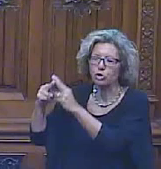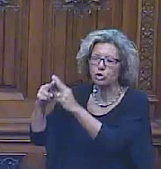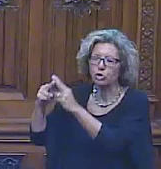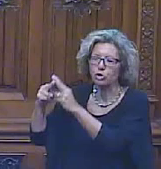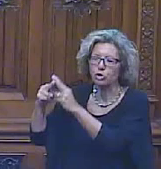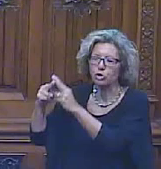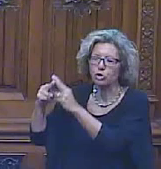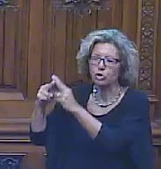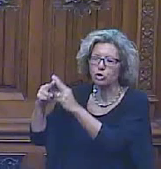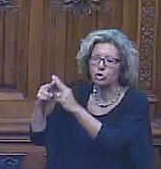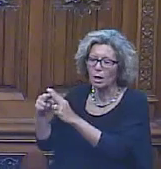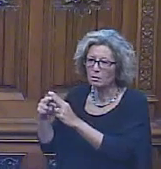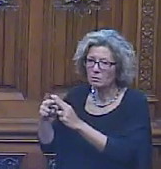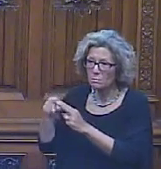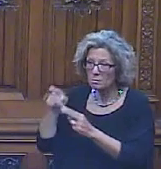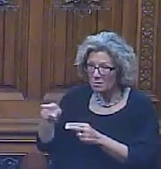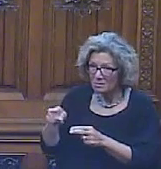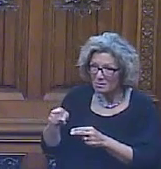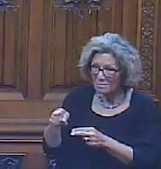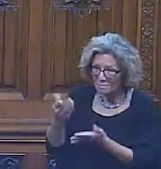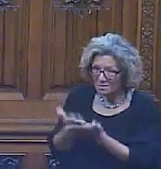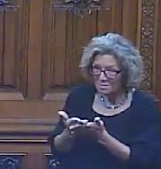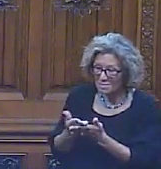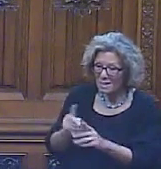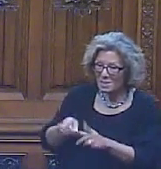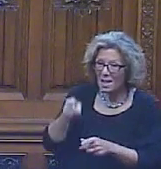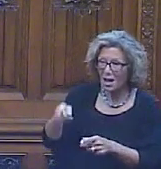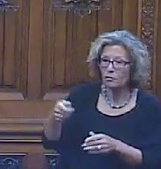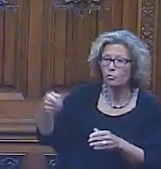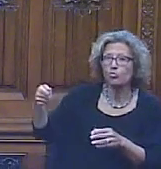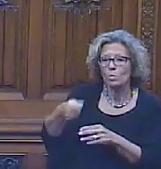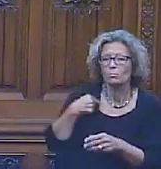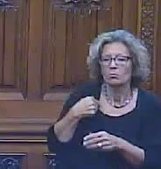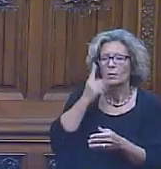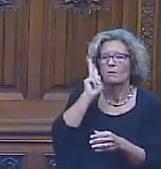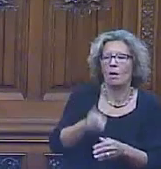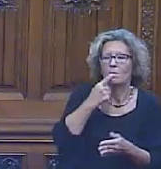Na, auf diese Art von Sponsoring kann ich verzichten, meine Damen und Herren.